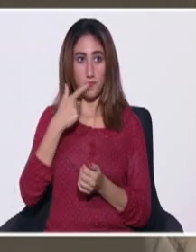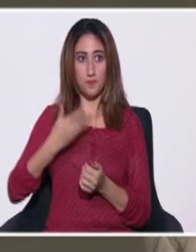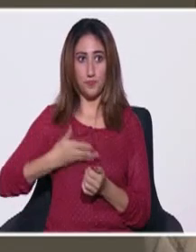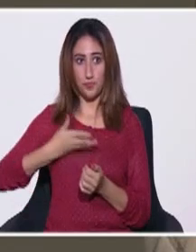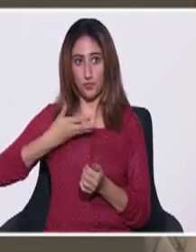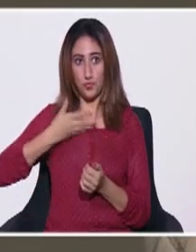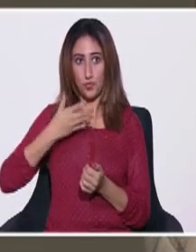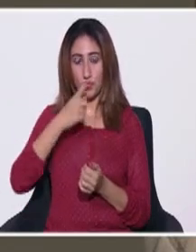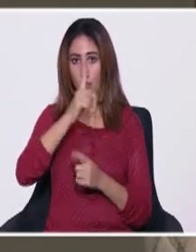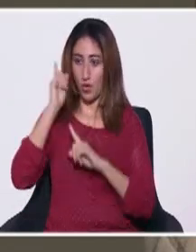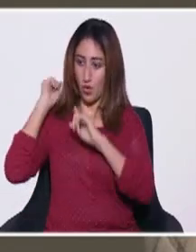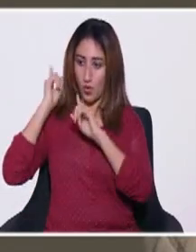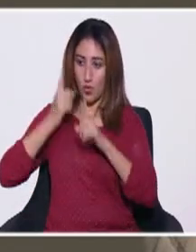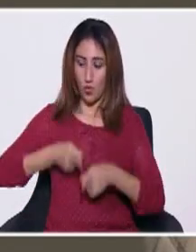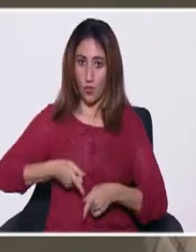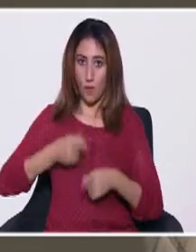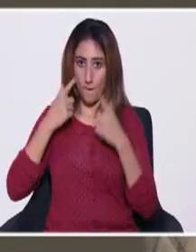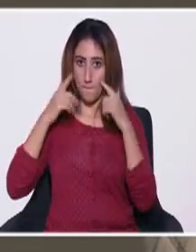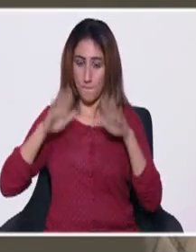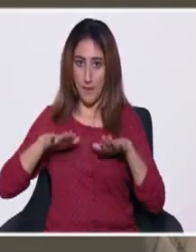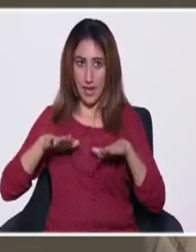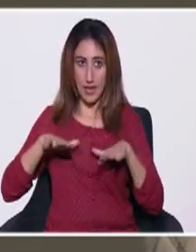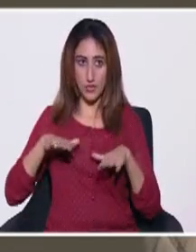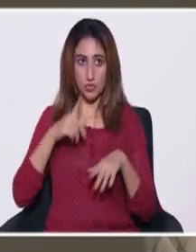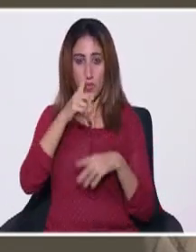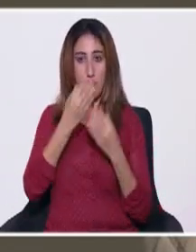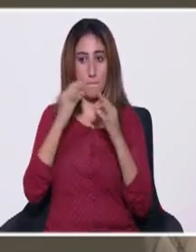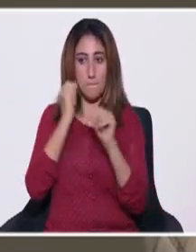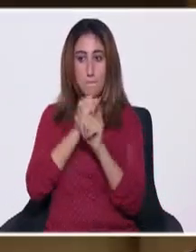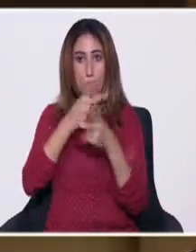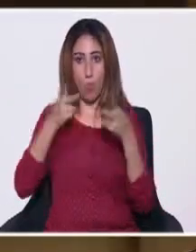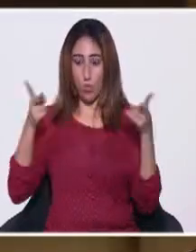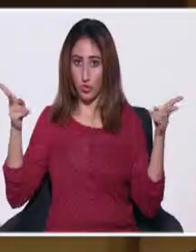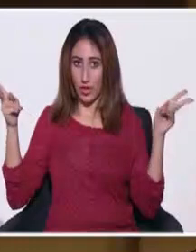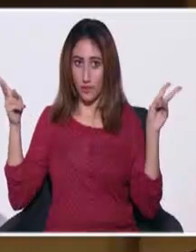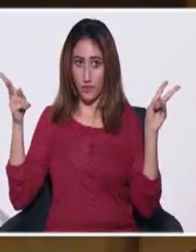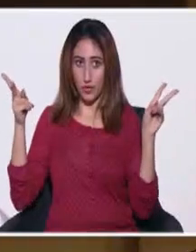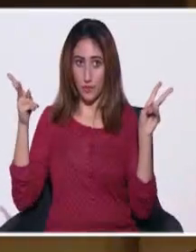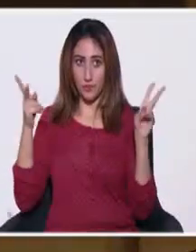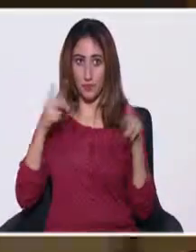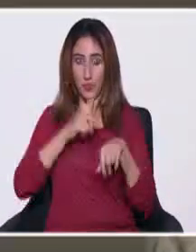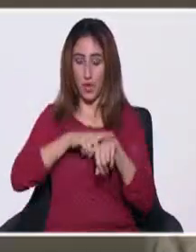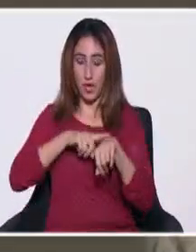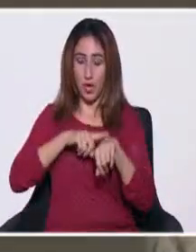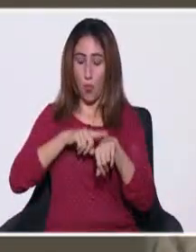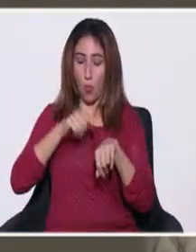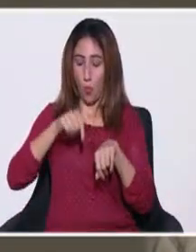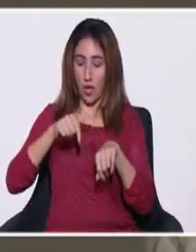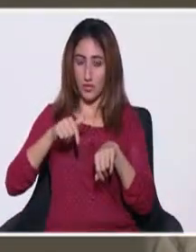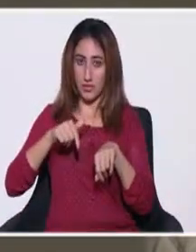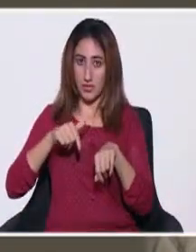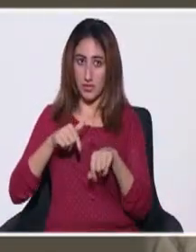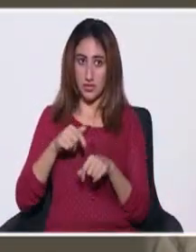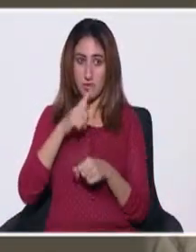يعني وعايش في مجالات مختلفة، في هذا الوقت أصبح